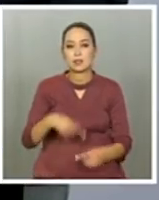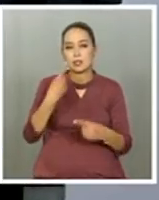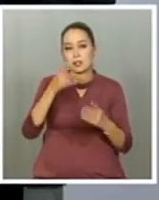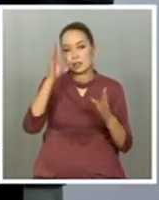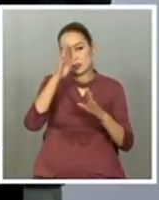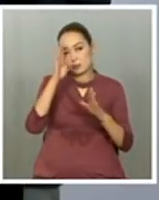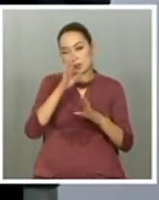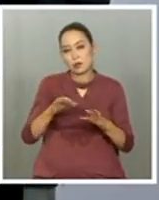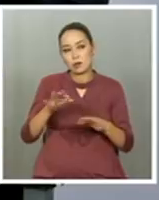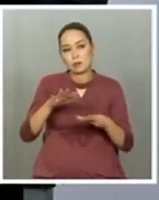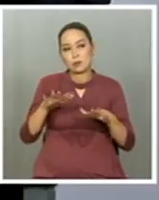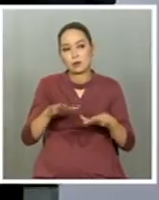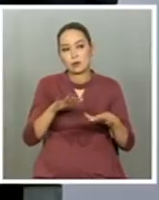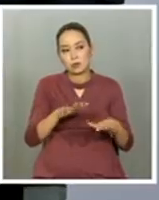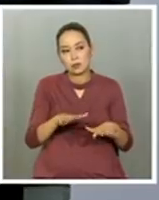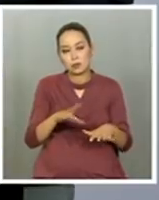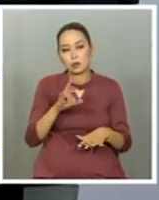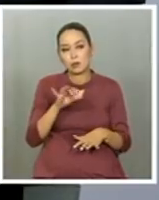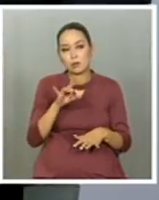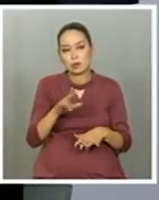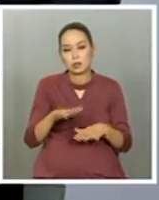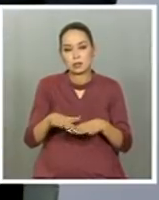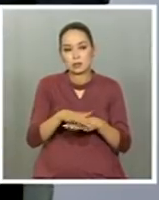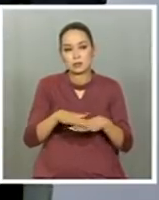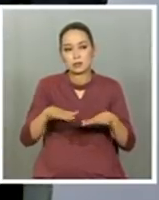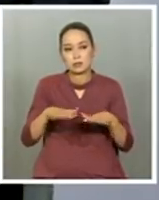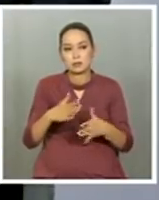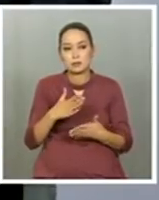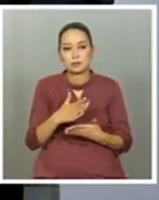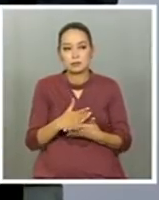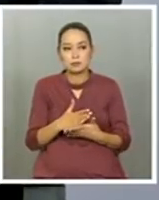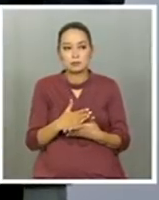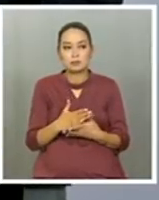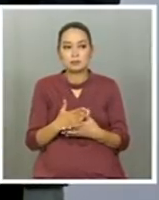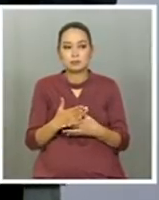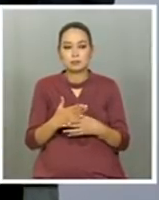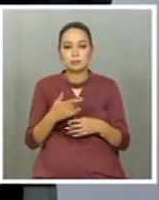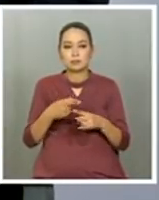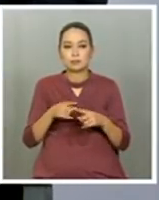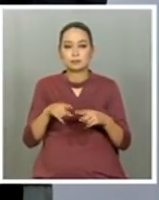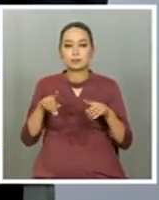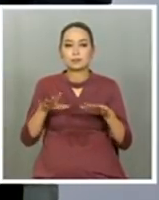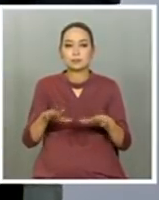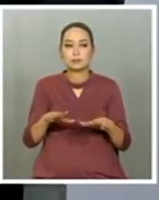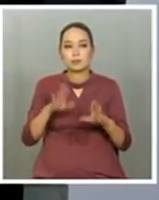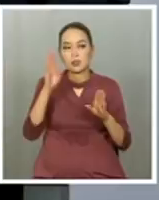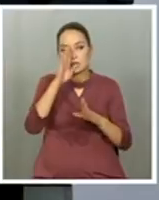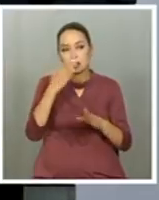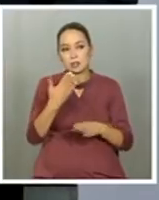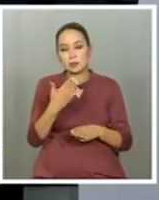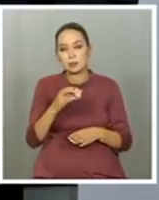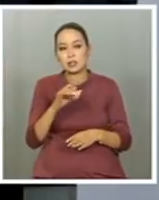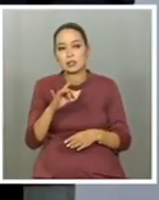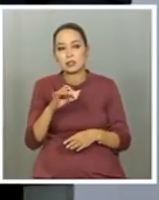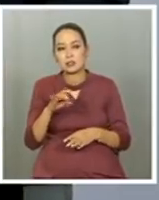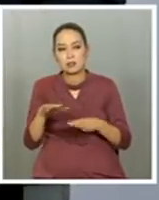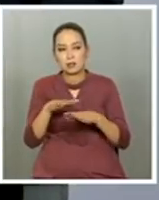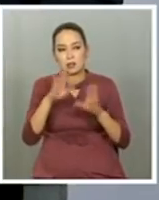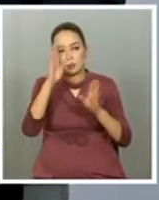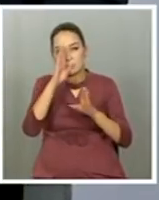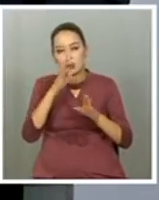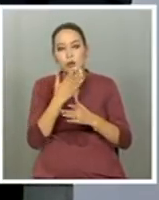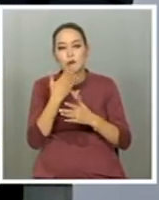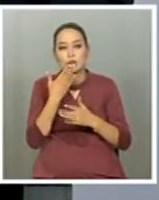аумақтарына тағы қорық аймақтары да жатады. Қорық аймақтардың құру мақсаты табиғи резерваттарға, ұлттық табиғи